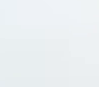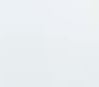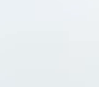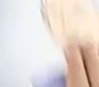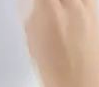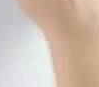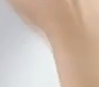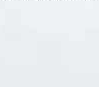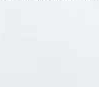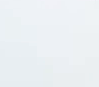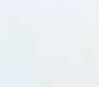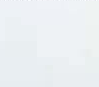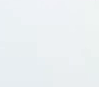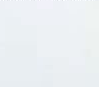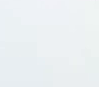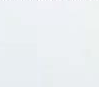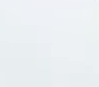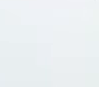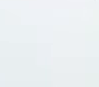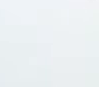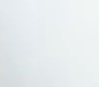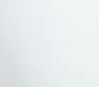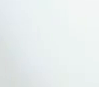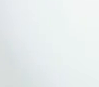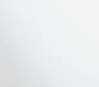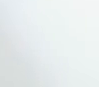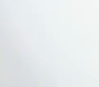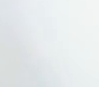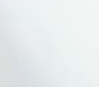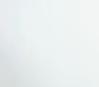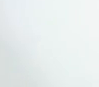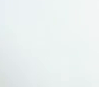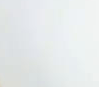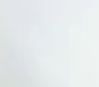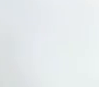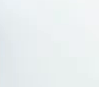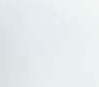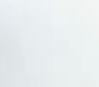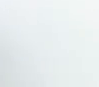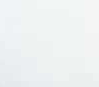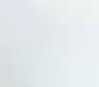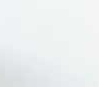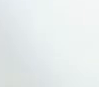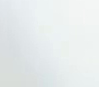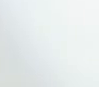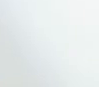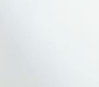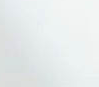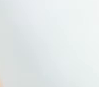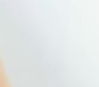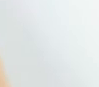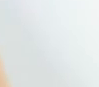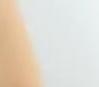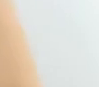Vaqt behuda sarflanishni yoqtirmaydi. Genri Ford. O'quvchining to'g'ri tashkil etilgan kun tartibi uning hayotidagi muhim bir